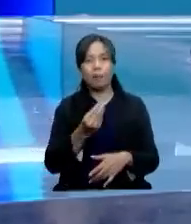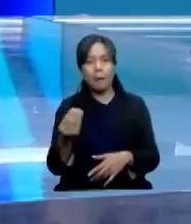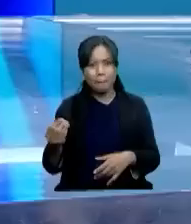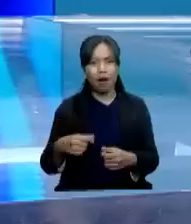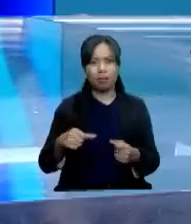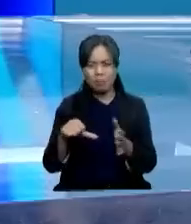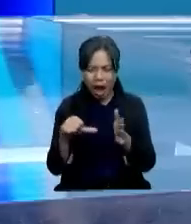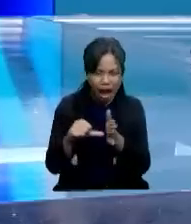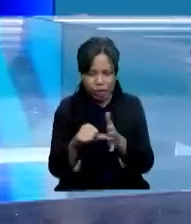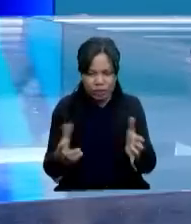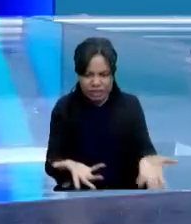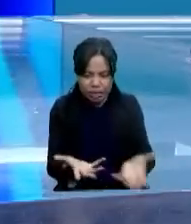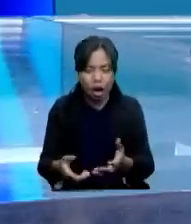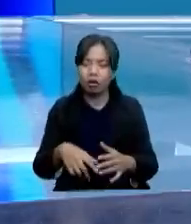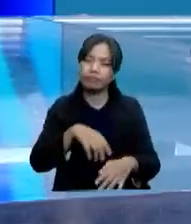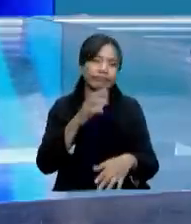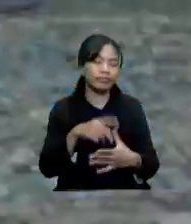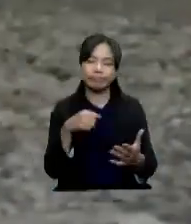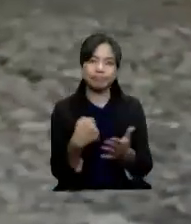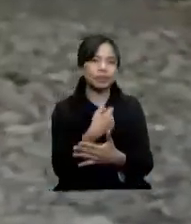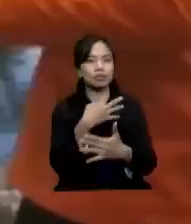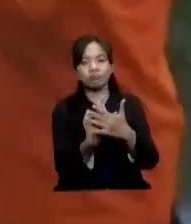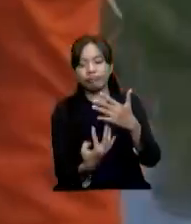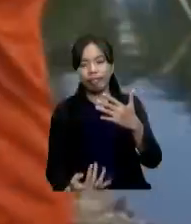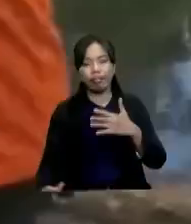4 anggota keluarganya yang tenggelam.